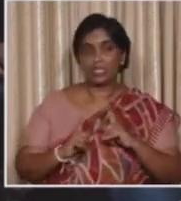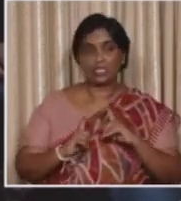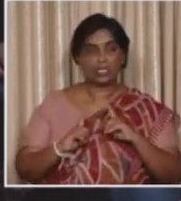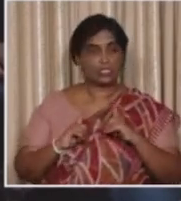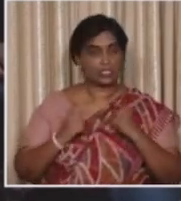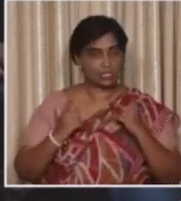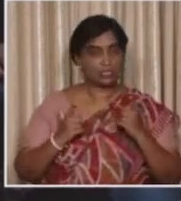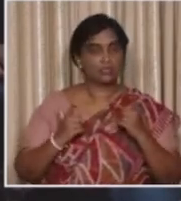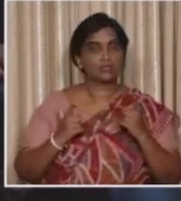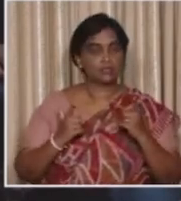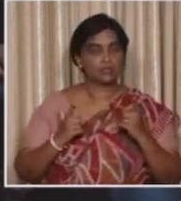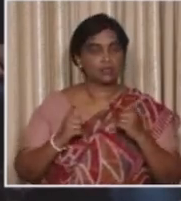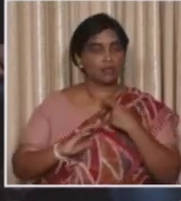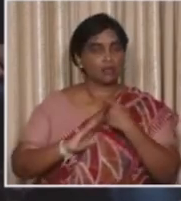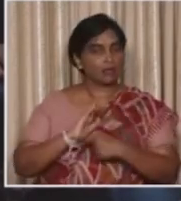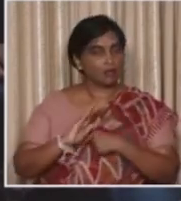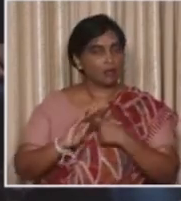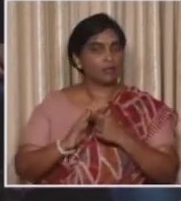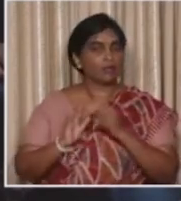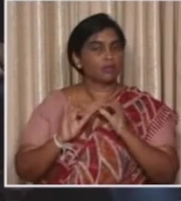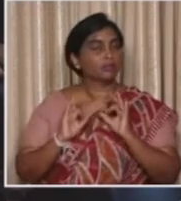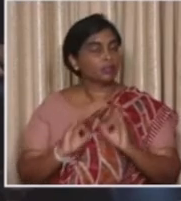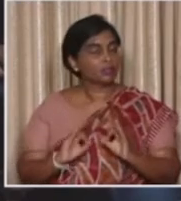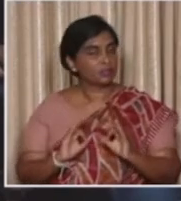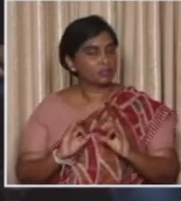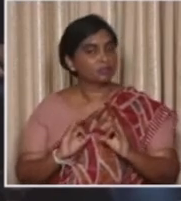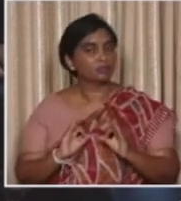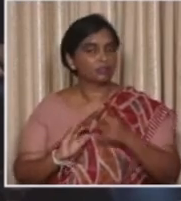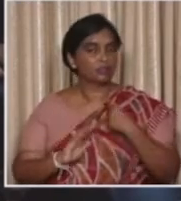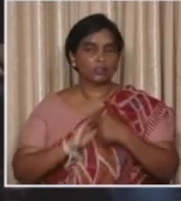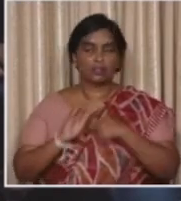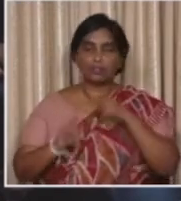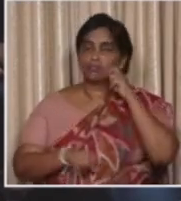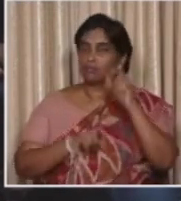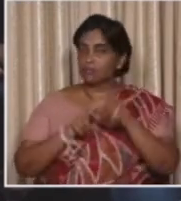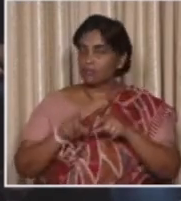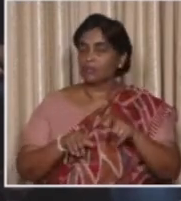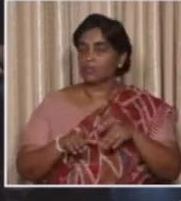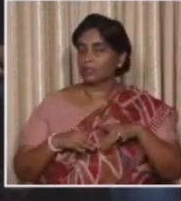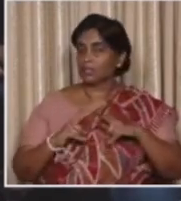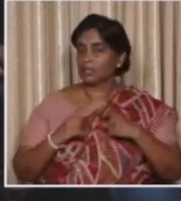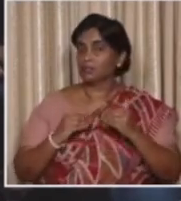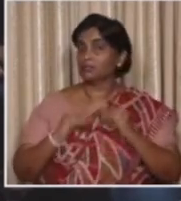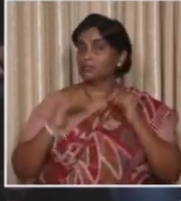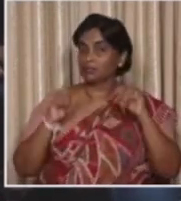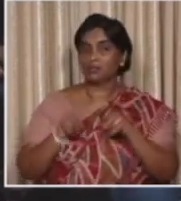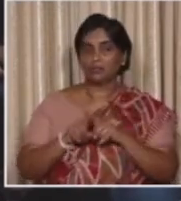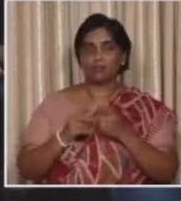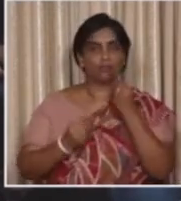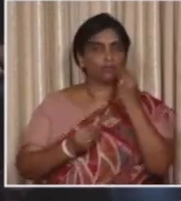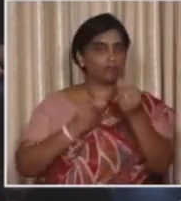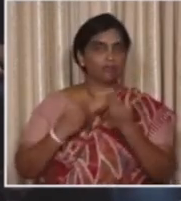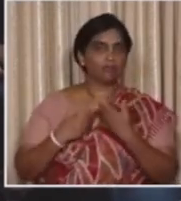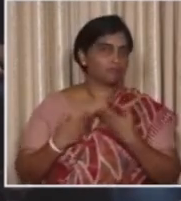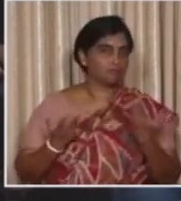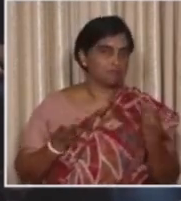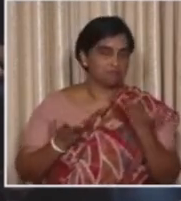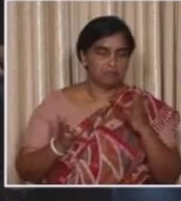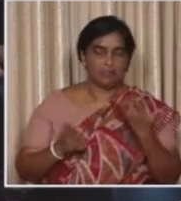තත්ත්වය ලංකාවේ සාමාන්‍ය ශ්‍රී ලාංකික පුරවැසියන් භුක්ති විඳින ආකාරයෙන් ලබා දෙන්න අපි අසමත්